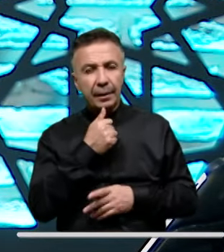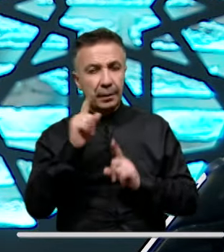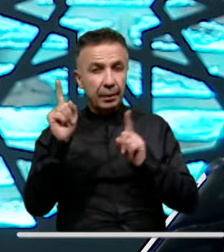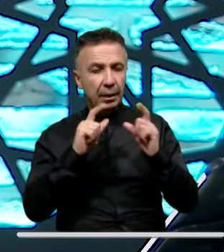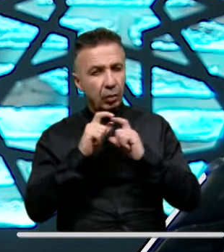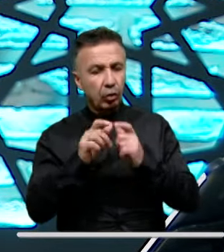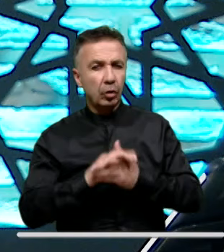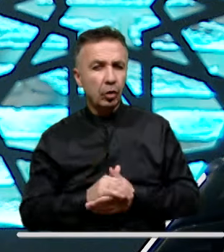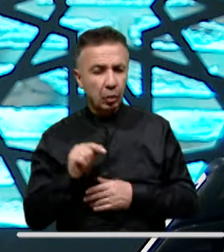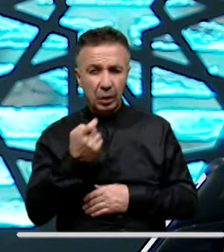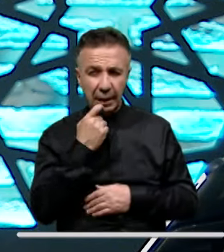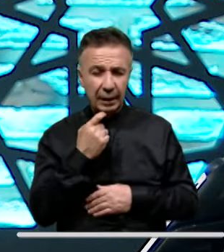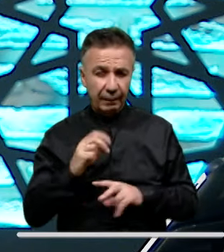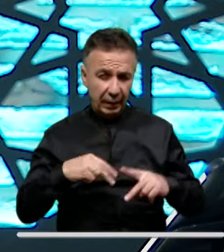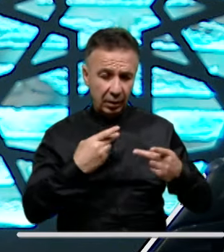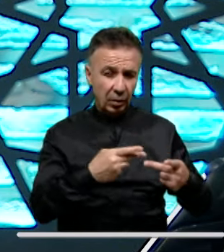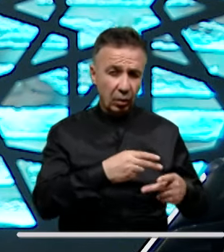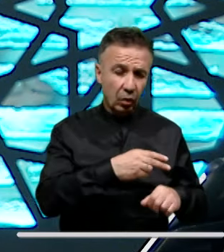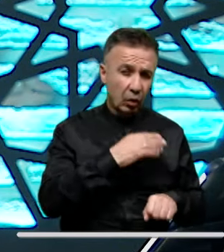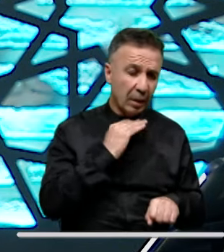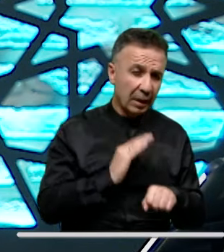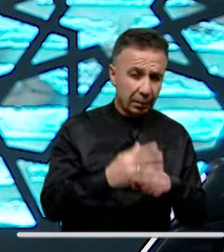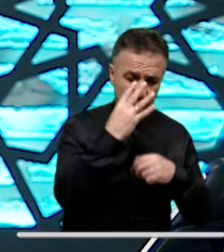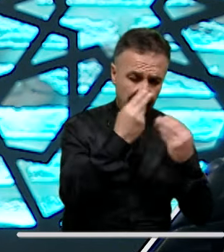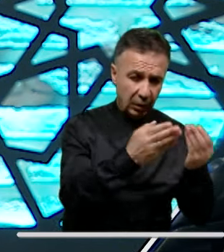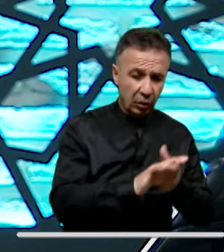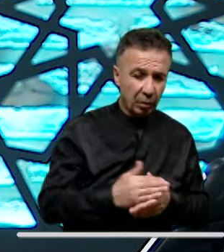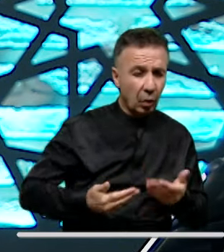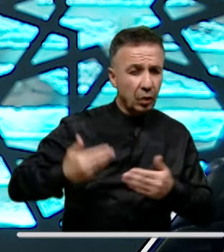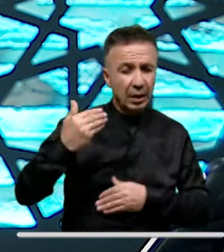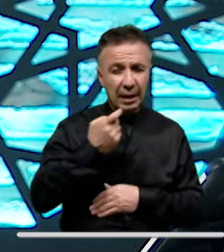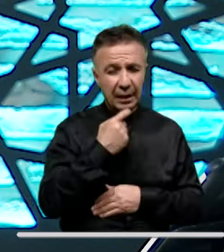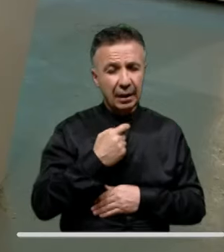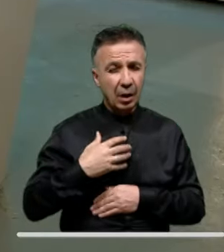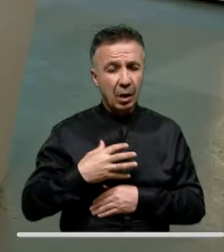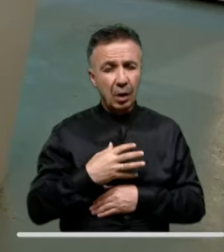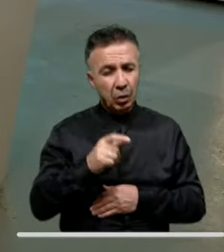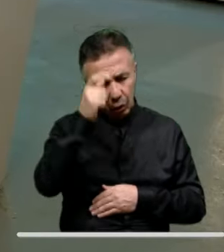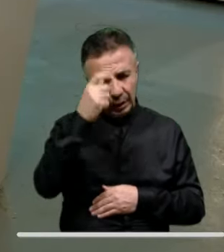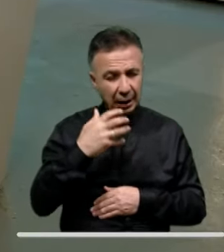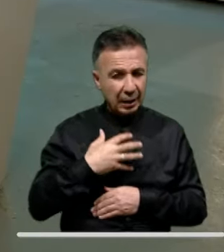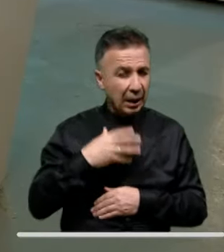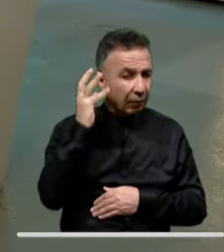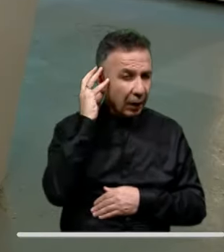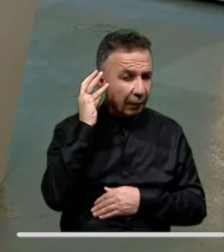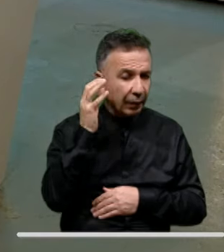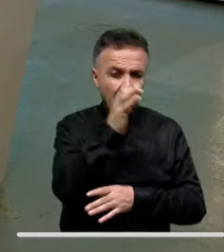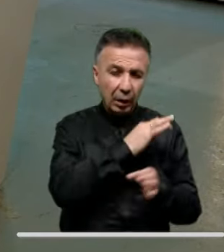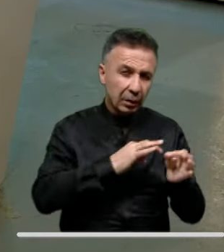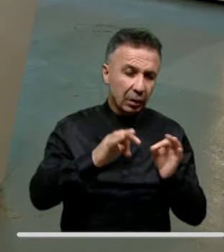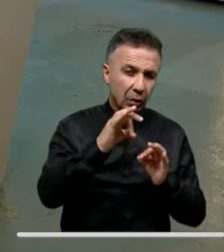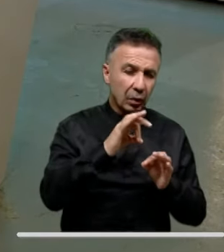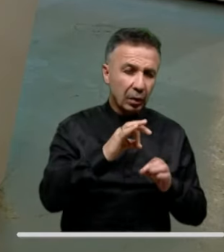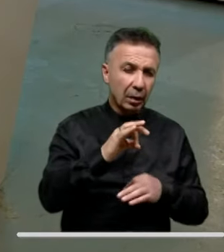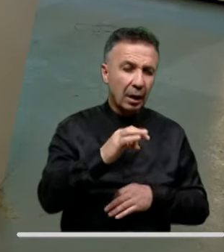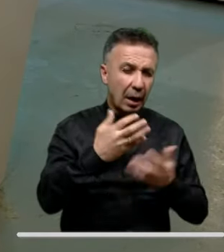sormuş. Bu yılda vekalet yoluyla kurbanımı bağışlamak istiyorum. Geçen yılda Türkiye Diyanet Vakfı aracılığıyla yurt dışına bu işlemi gerçekleştirmiştim diyor.